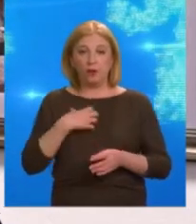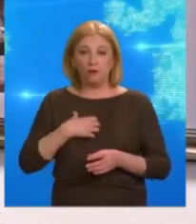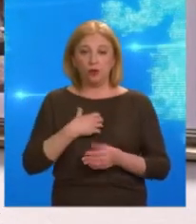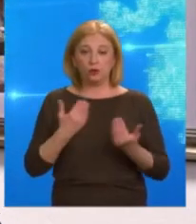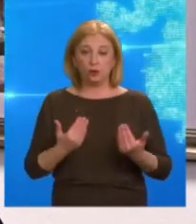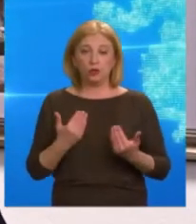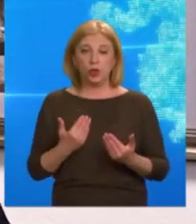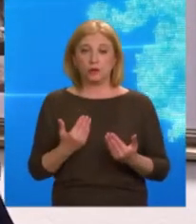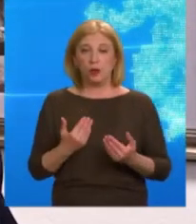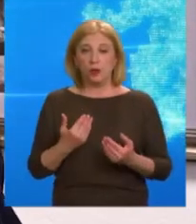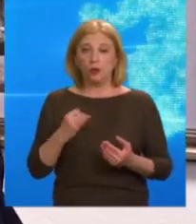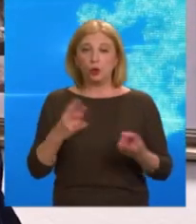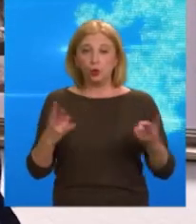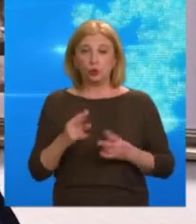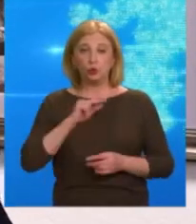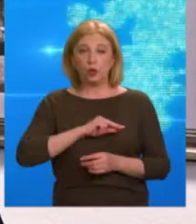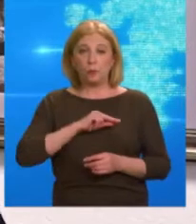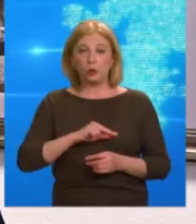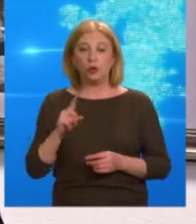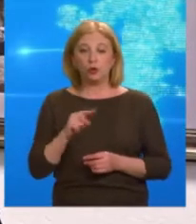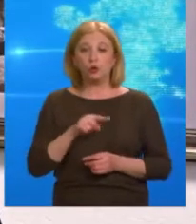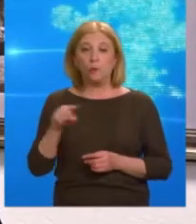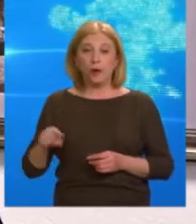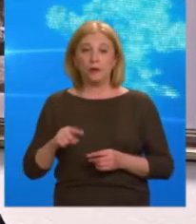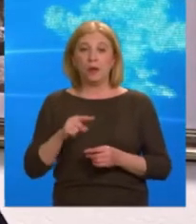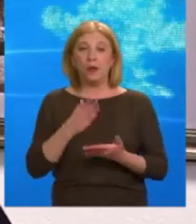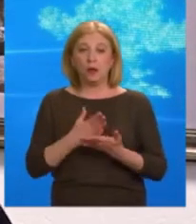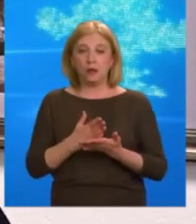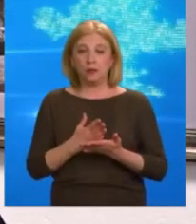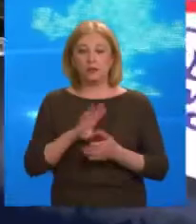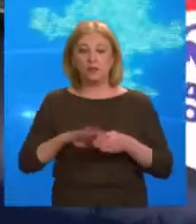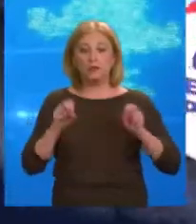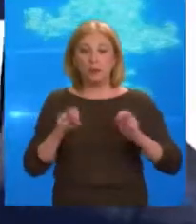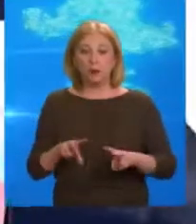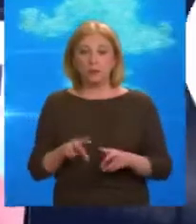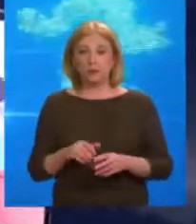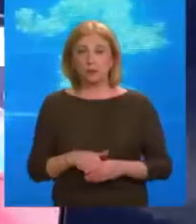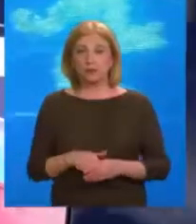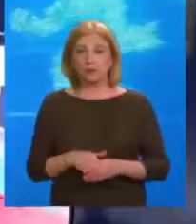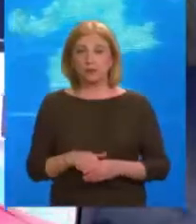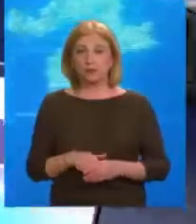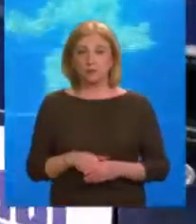сейчас и нужную работу, чтобы они у нас находились в безопасности.